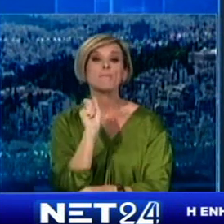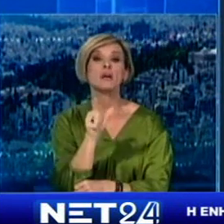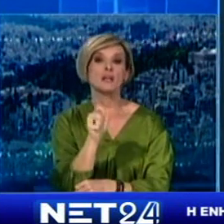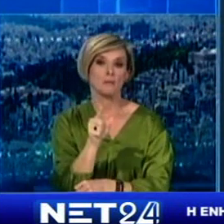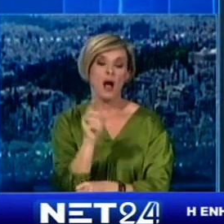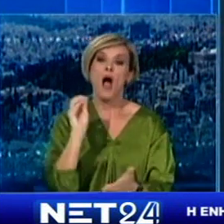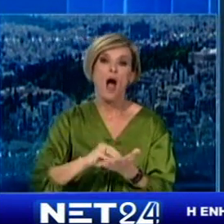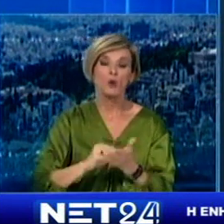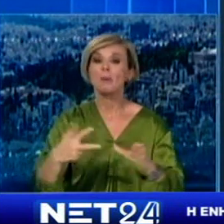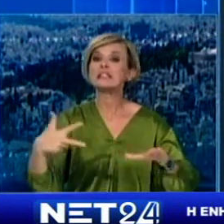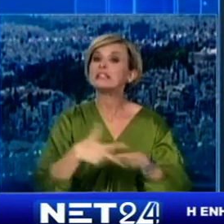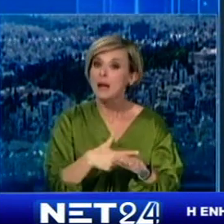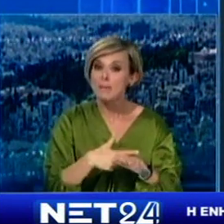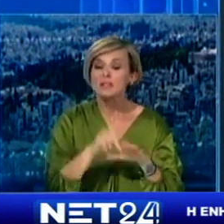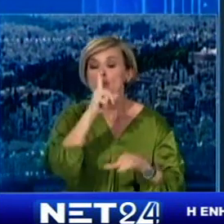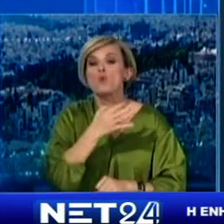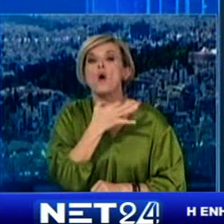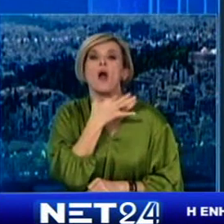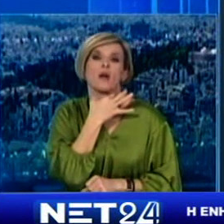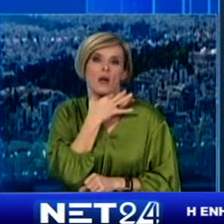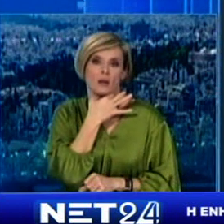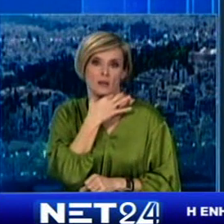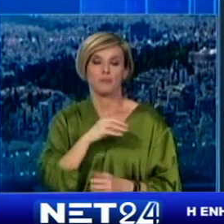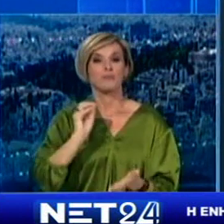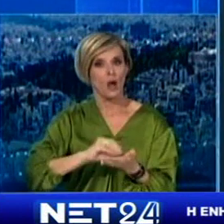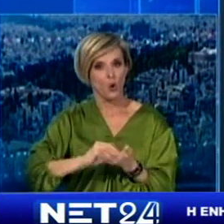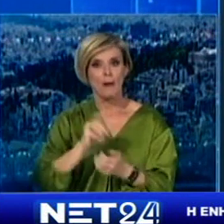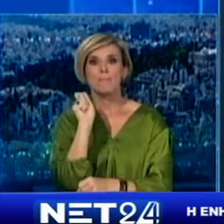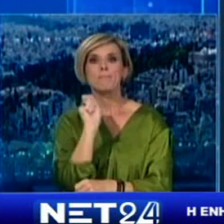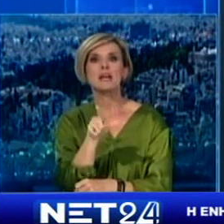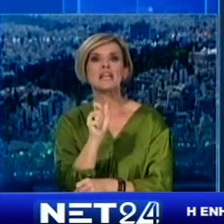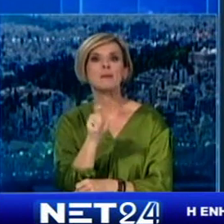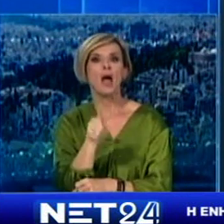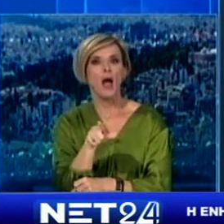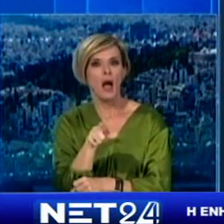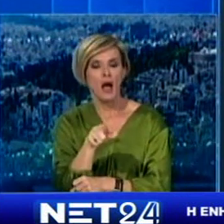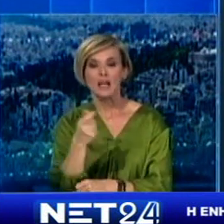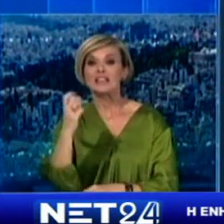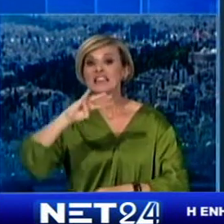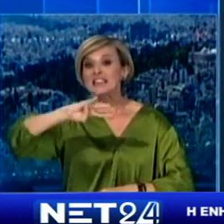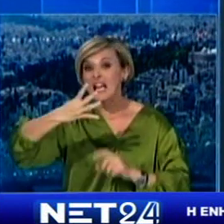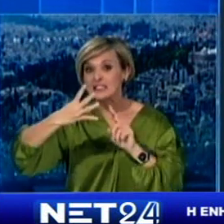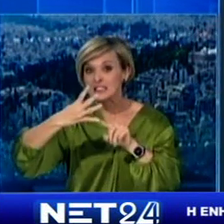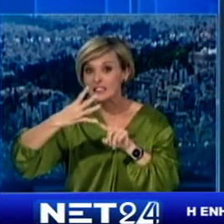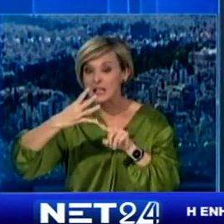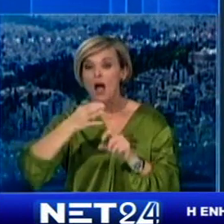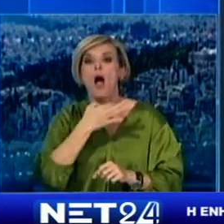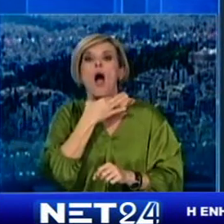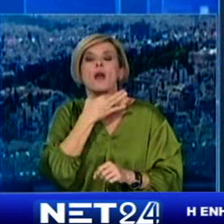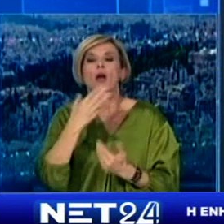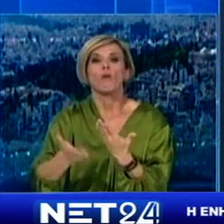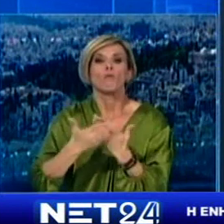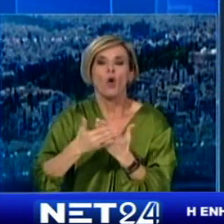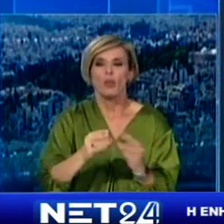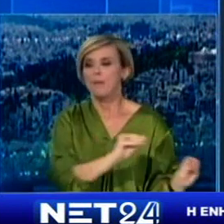η ηλεκτρονική συναλλαγή. SMS με κωδικό 4 αποστέλλεται για μετάβαση για παροχή βοήθεια σε ανθρώπους που βρίσκονται σε ανάγκη.